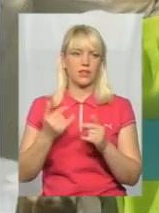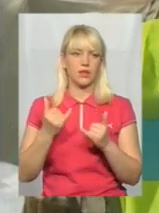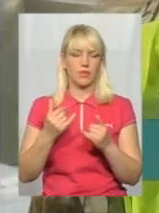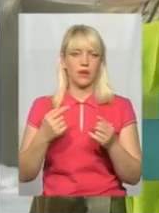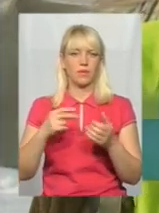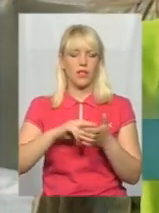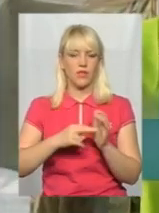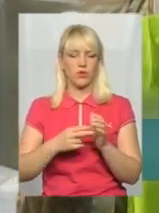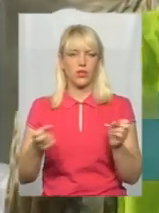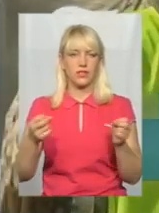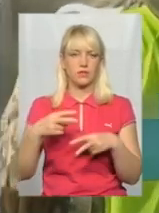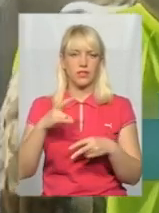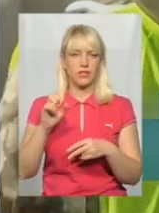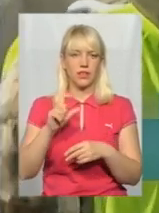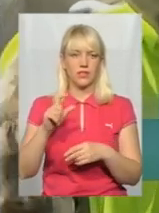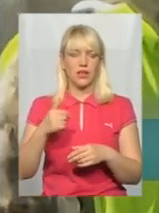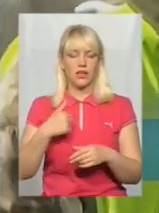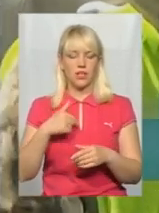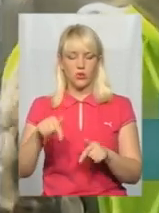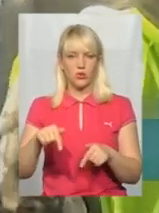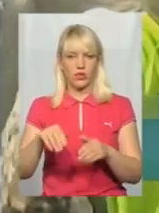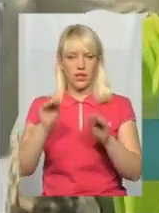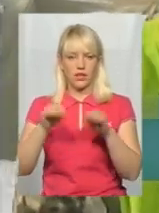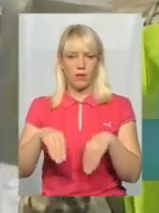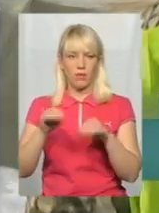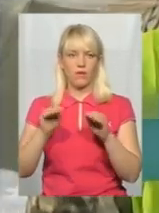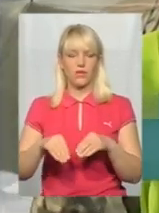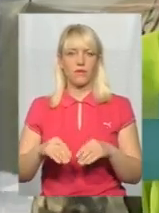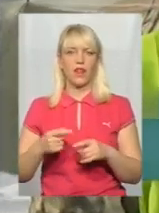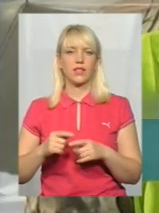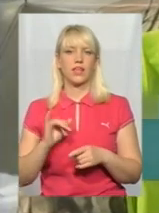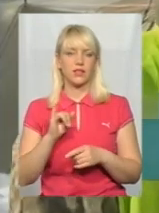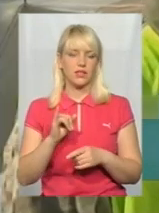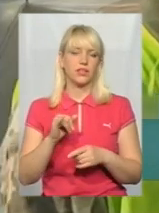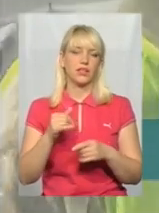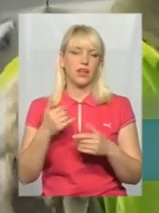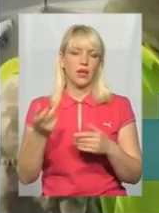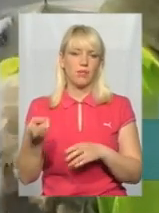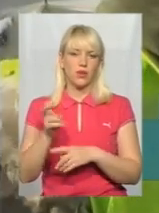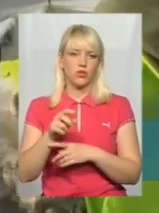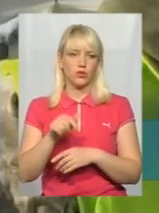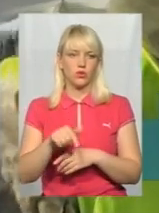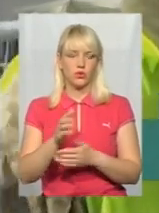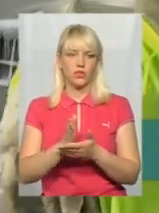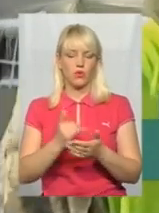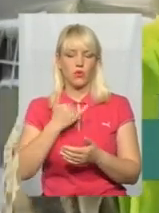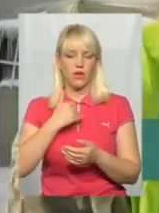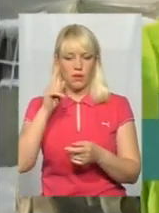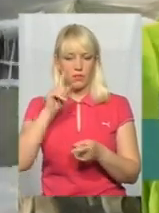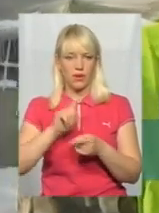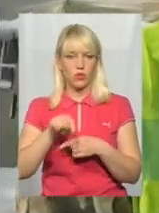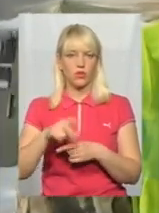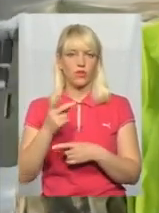Я сюди заповнив анкети у сили спеціальних операцій і прийшов сюди зараз служити. У мене тут брат служив